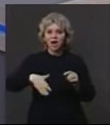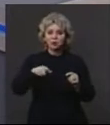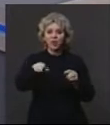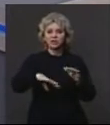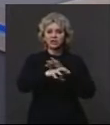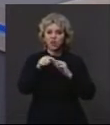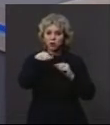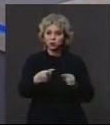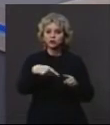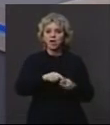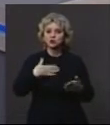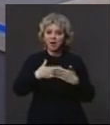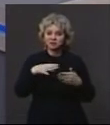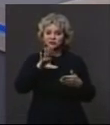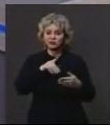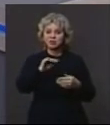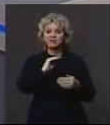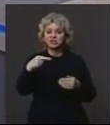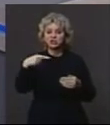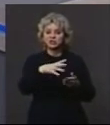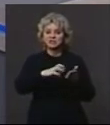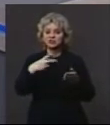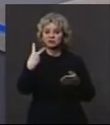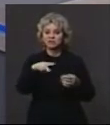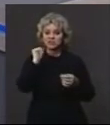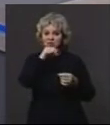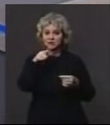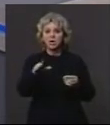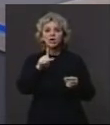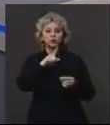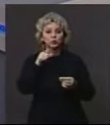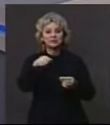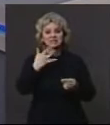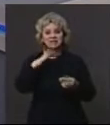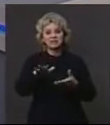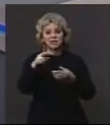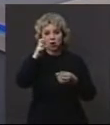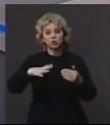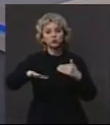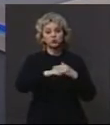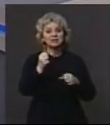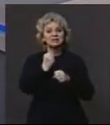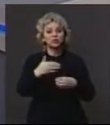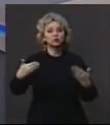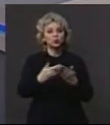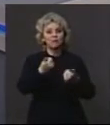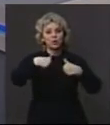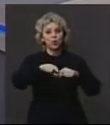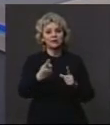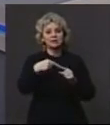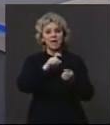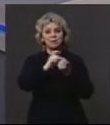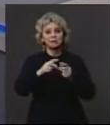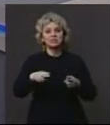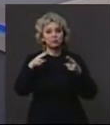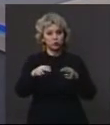и налетчики особенно активизировались. И в феврале 1920-го совсем юное советское государство создает новый орган для борьбы